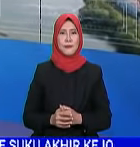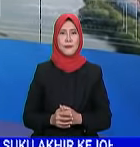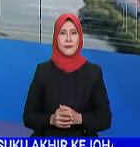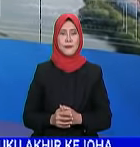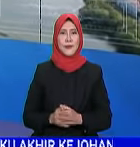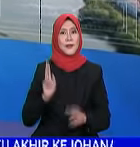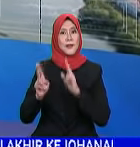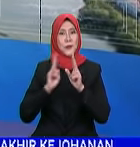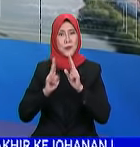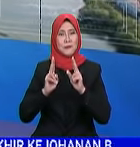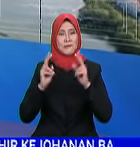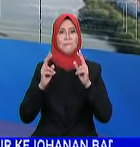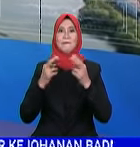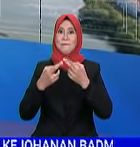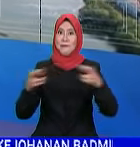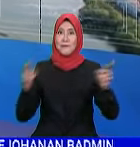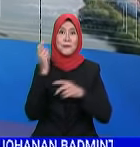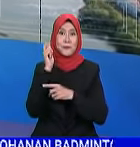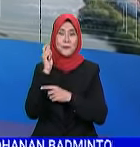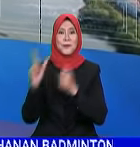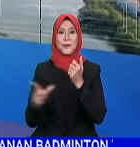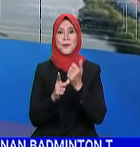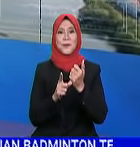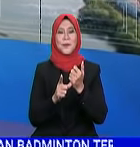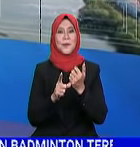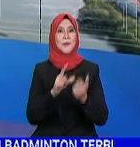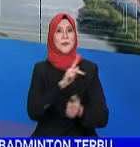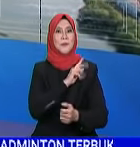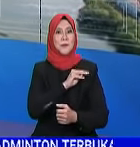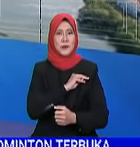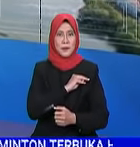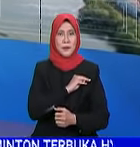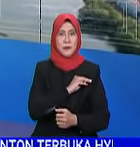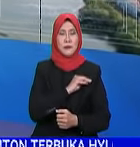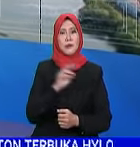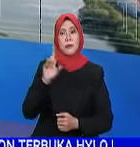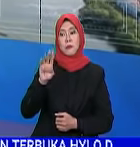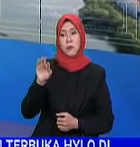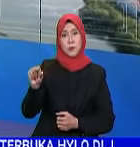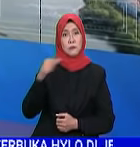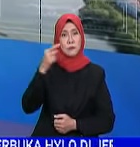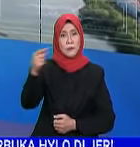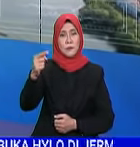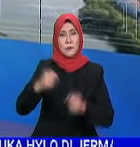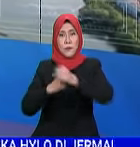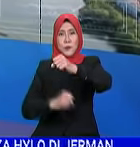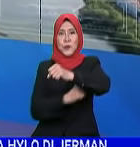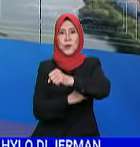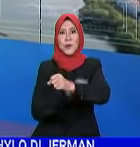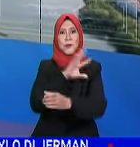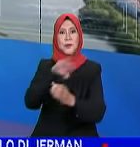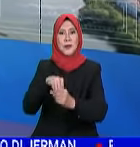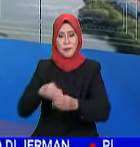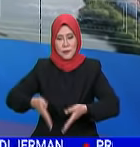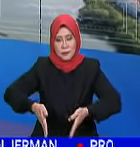Sementara itu, berucap dalam majlis sama, Timbalan Ketua Menteri Datuk Seri Panglima Bung Mokhtar Radin berkata, masalah infrastruktur melibatkan